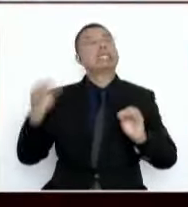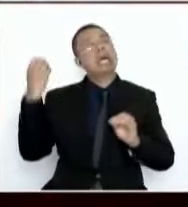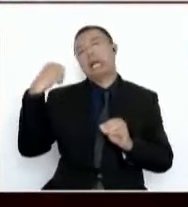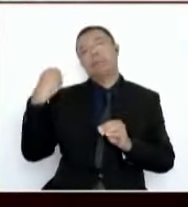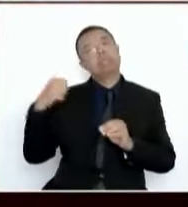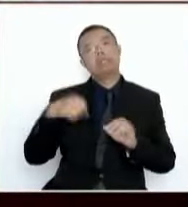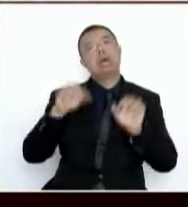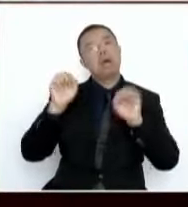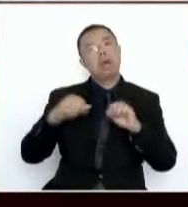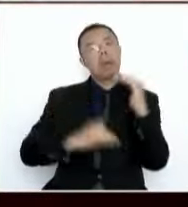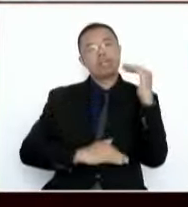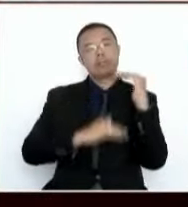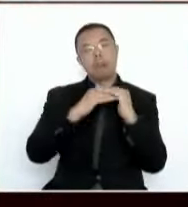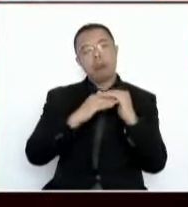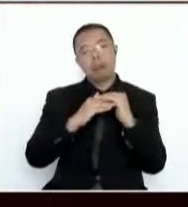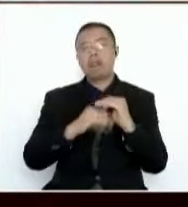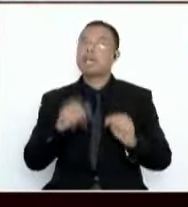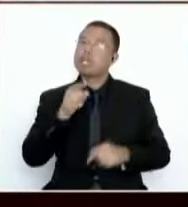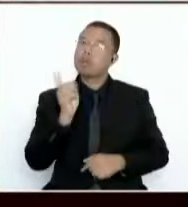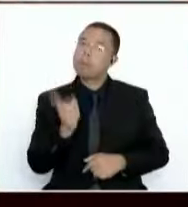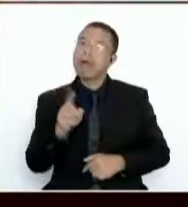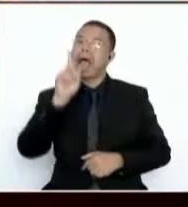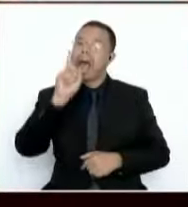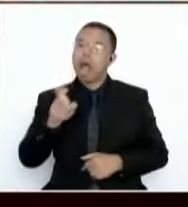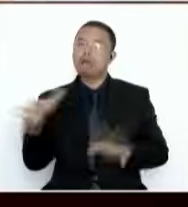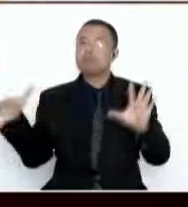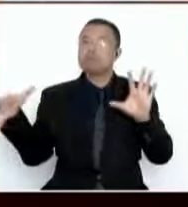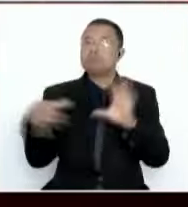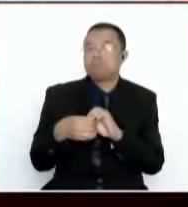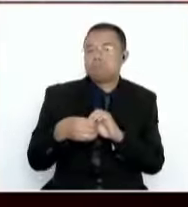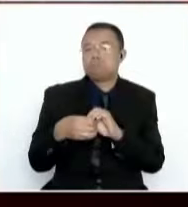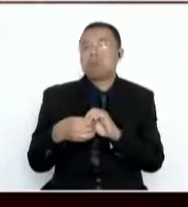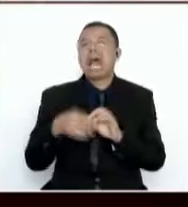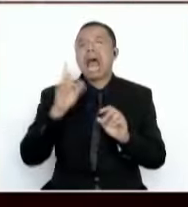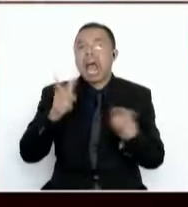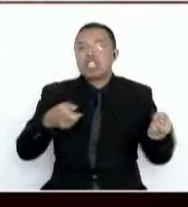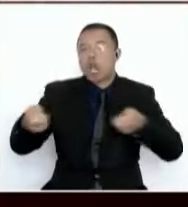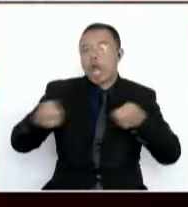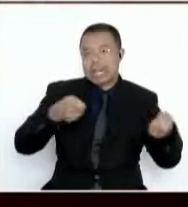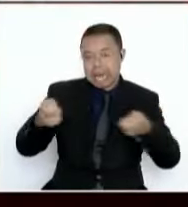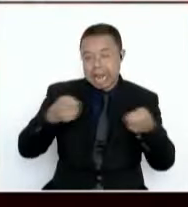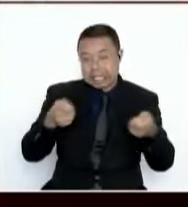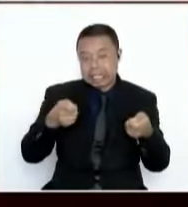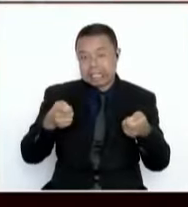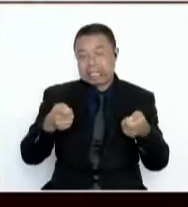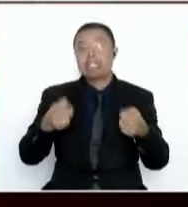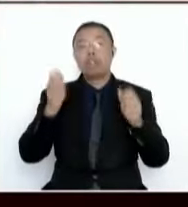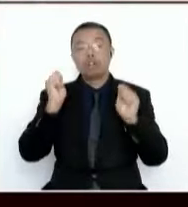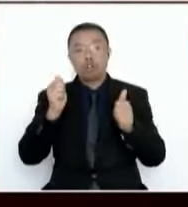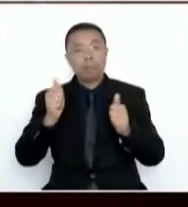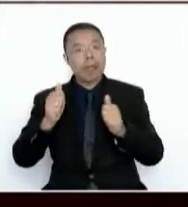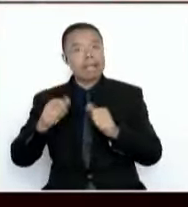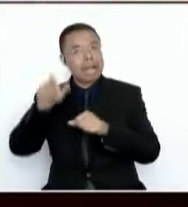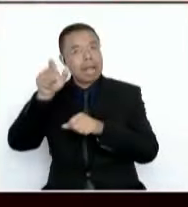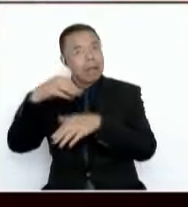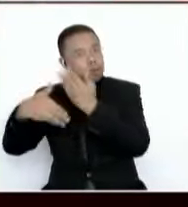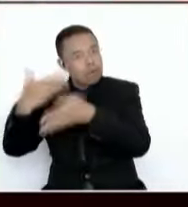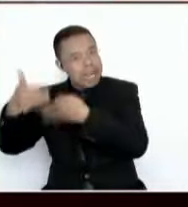optimal Untuk itu perlu adanya pengintegrasian dan koordinasi yang sangat melekat antara dunia